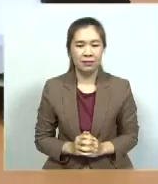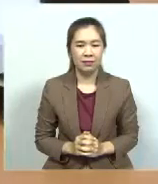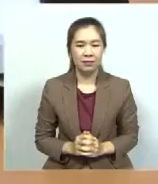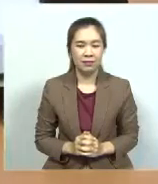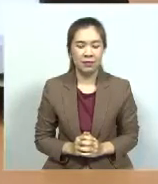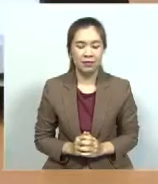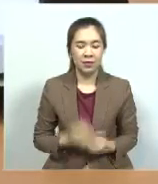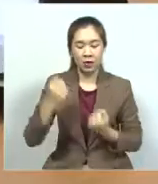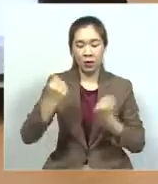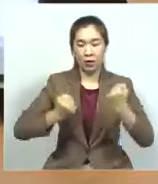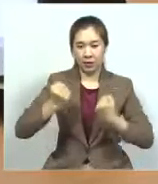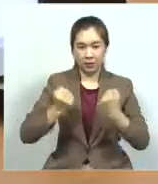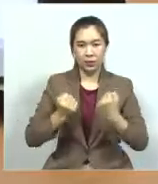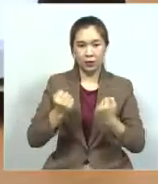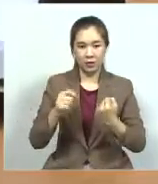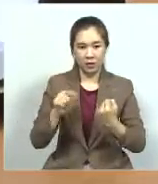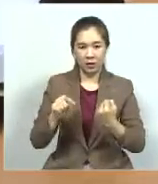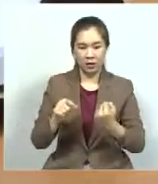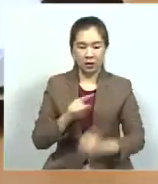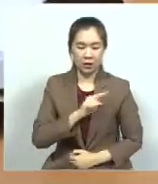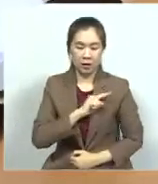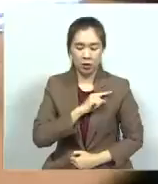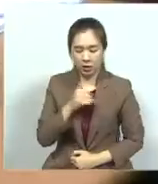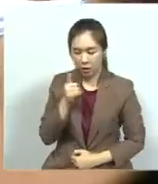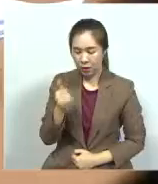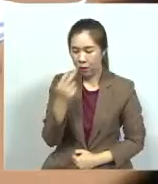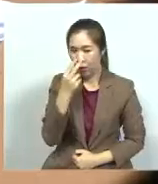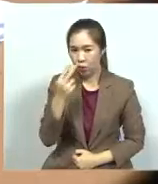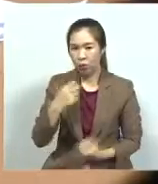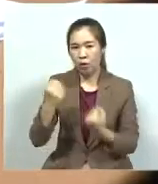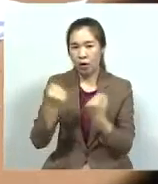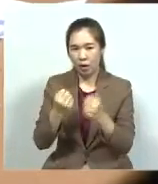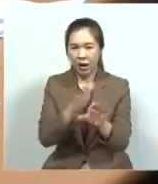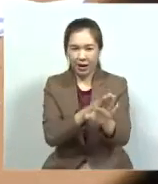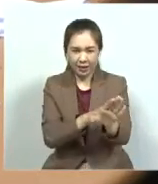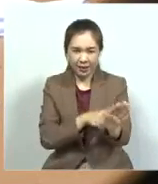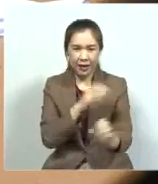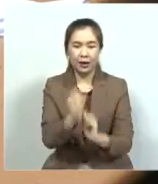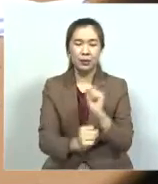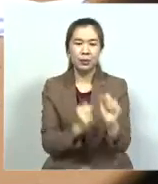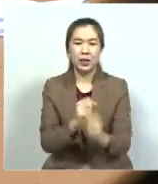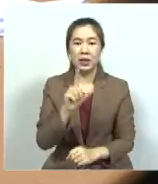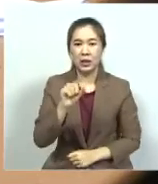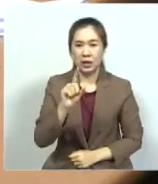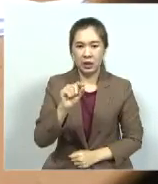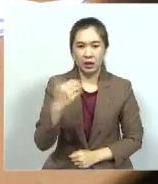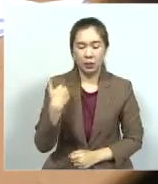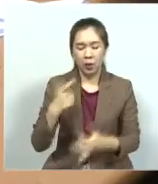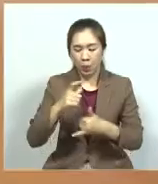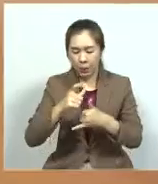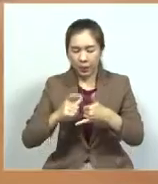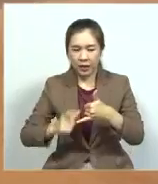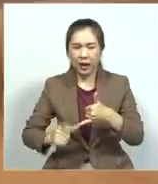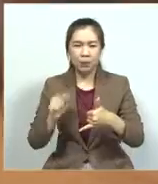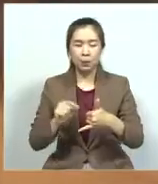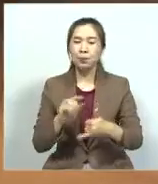ซึ่งคนขับแท็กซี่คนนี้เนี่ยนะคะทางเจ้าหน้าที่เขาไปตรวจสอบแล้วก็พบว่าเขาขับรถมานานถึง20ปีแล้วแล้วก็ไม่เคยก่อพฤติกรรมลัก